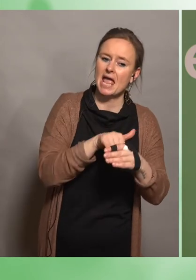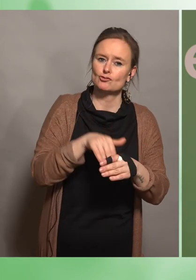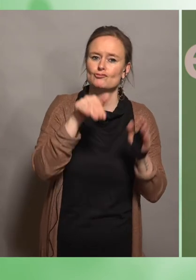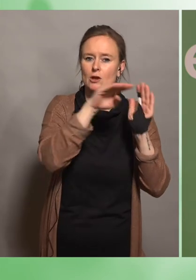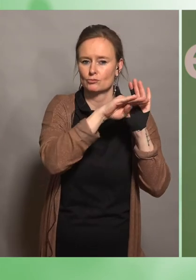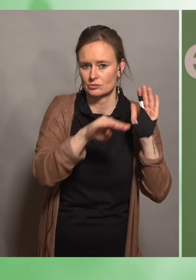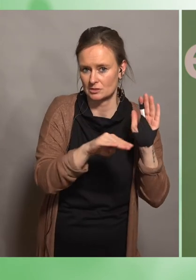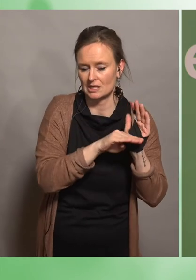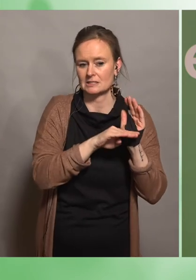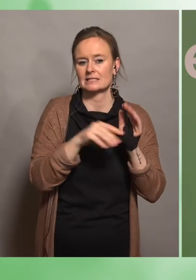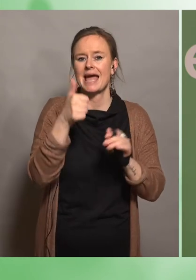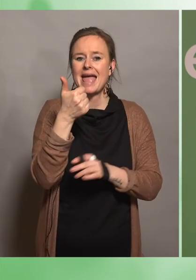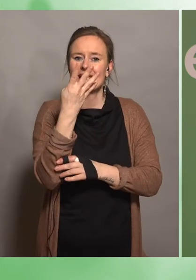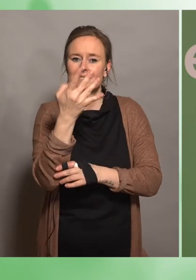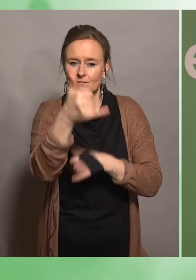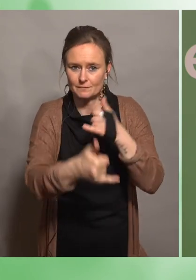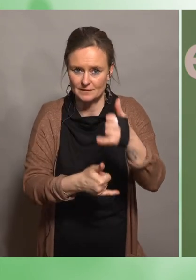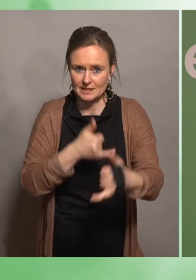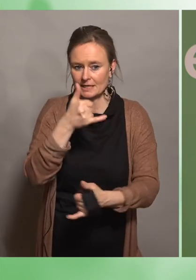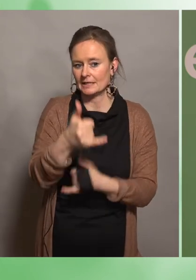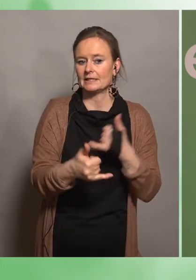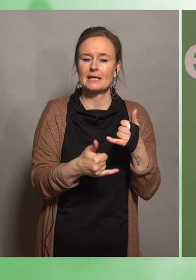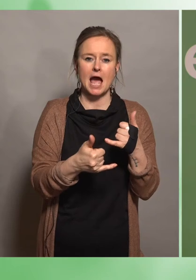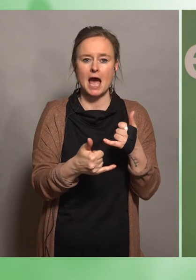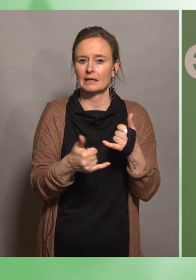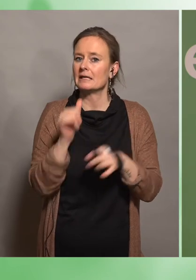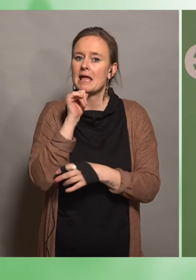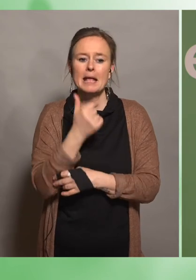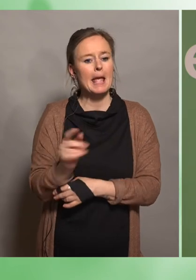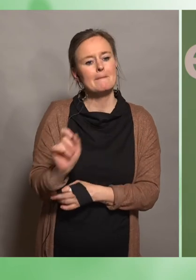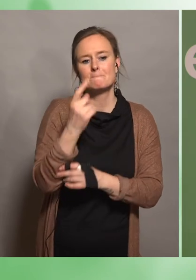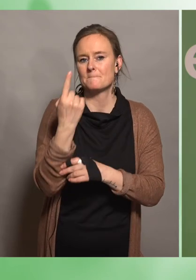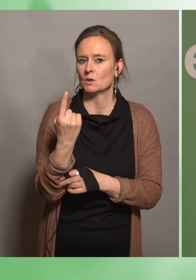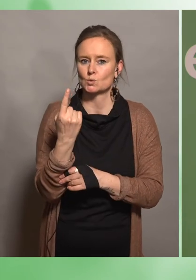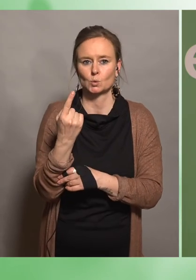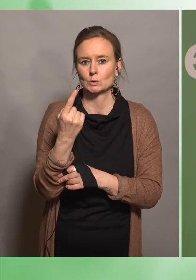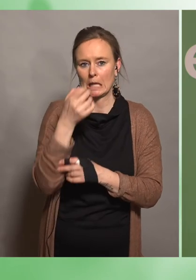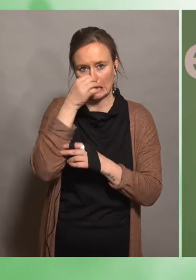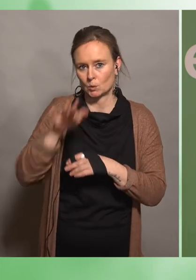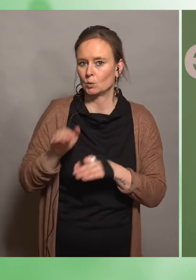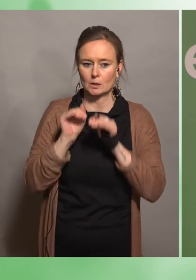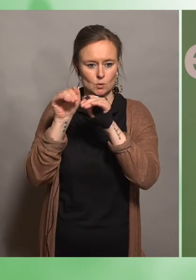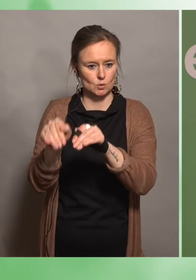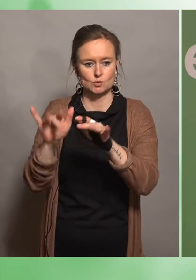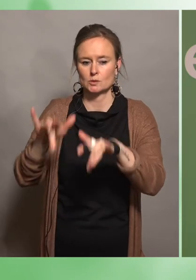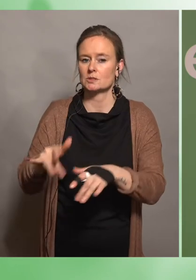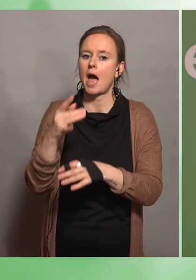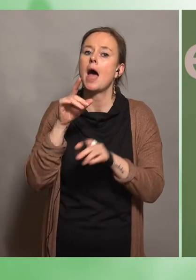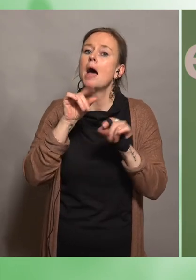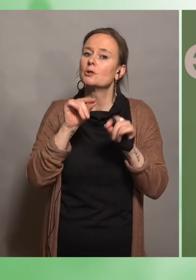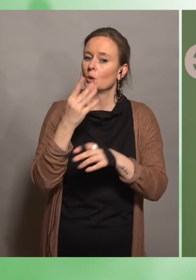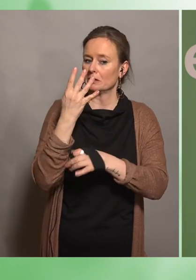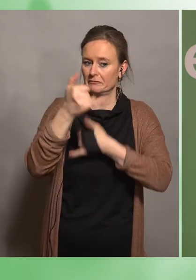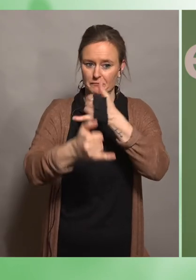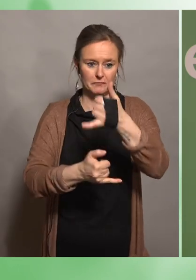des Dienstverhältnisses keine Zustimmung und kein besonderer Kündigungsschutz besteht. Das heißt, 4 Jahre sind